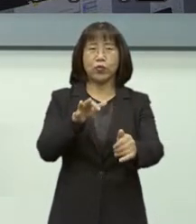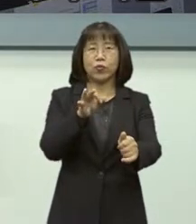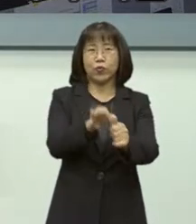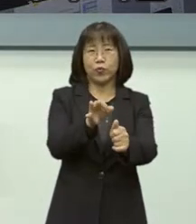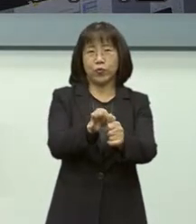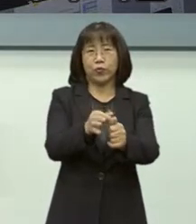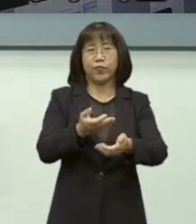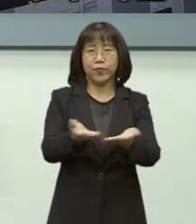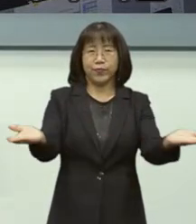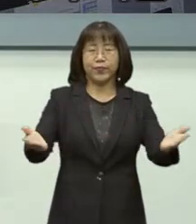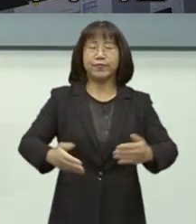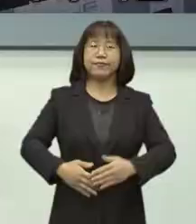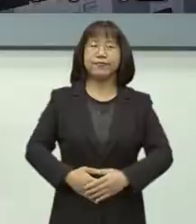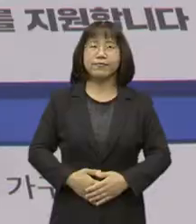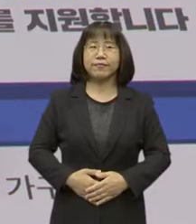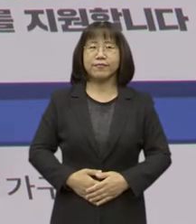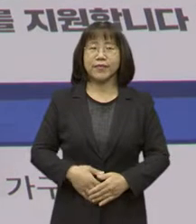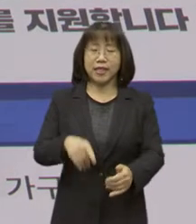지원합니다